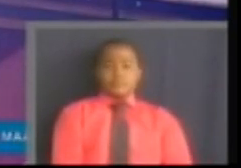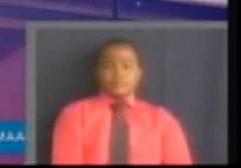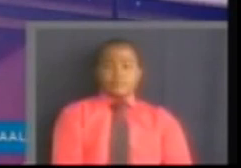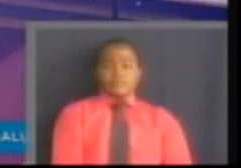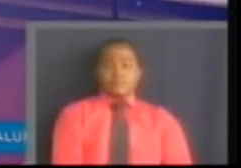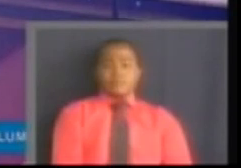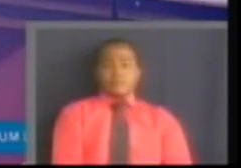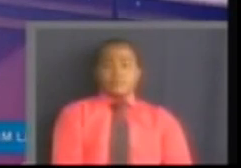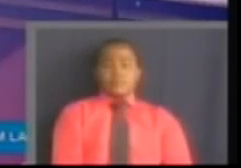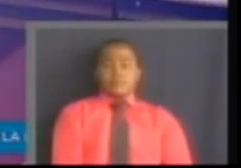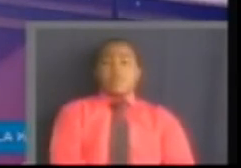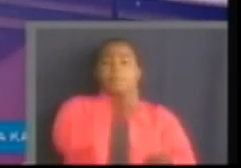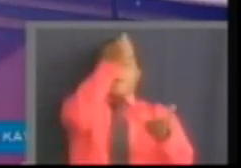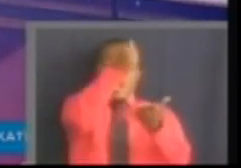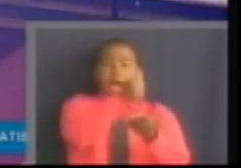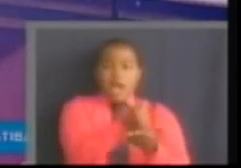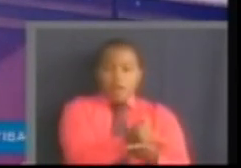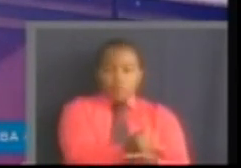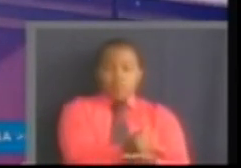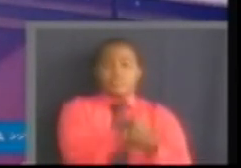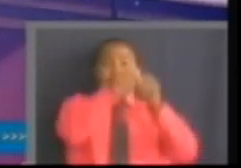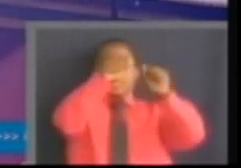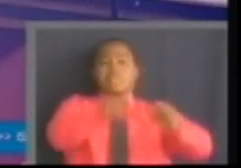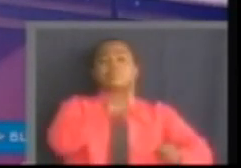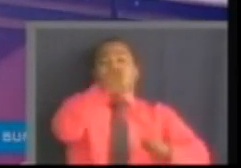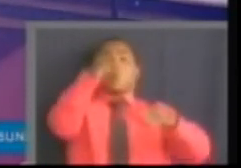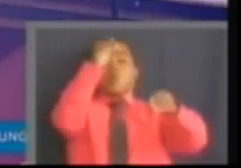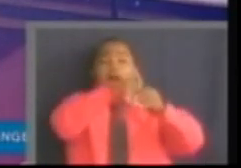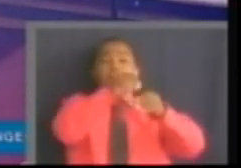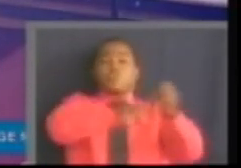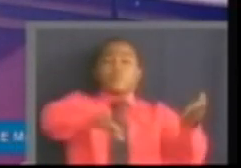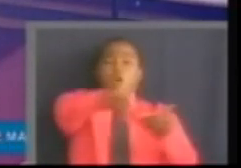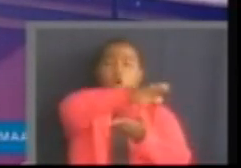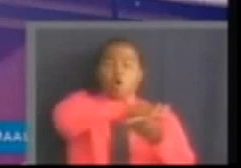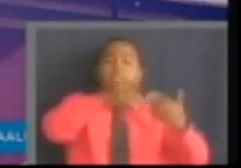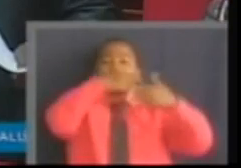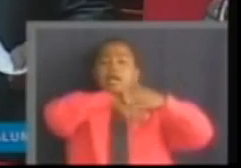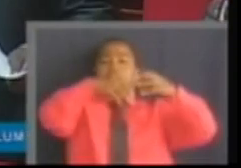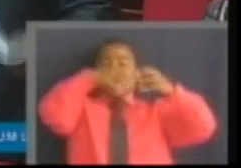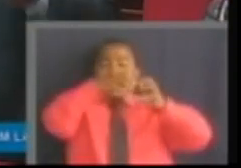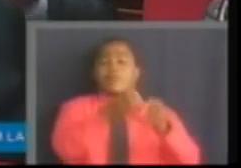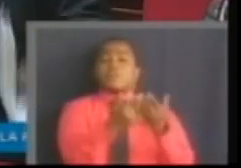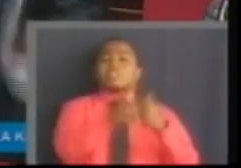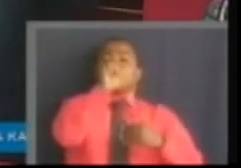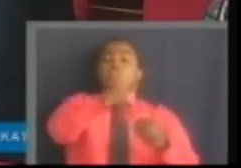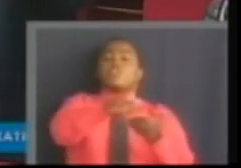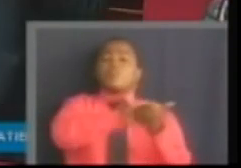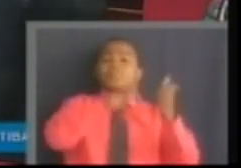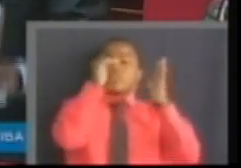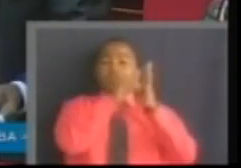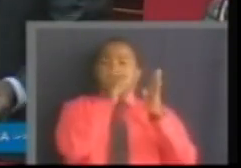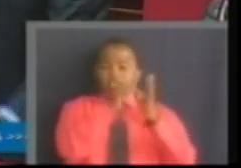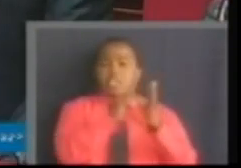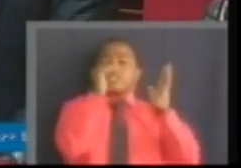maamuzi lazima wawe wajumbe wote kwenye kamati, kwa sababu ndio msingi wa sheria. Sheria inasema ni wajumbe